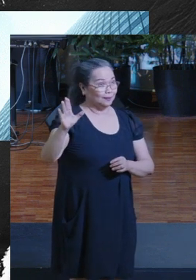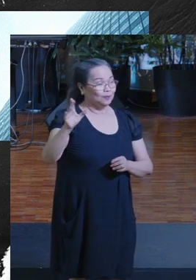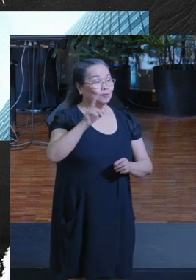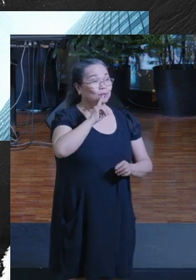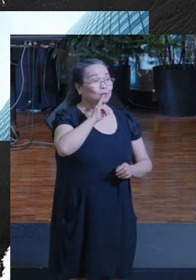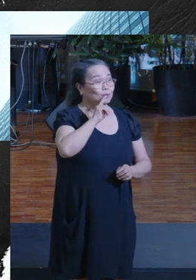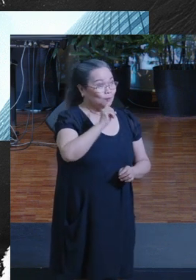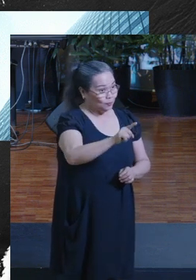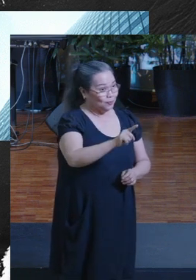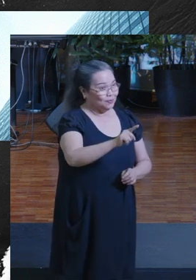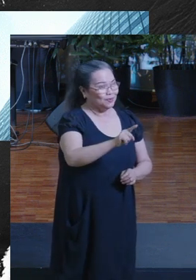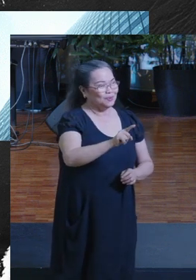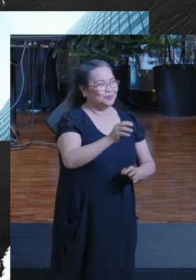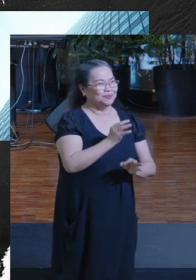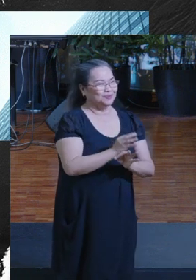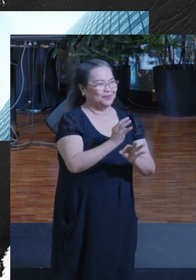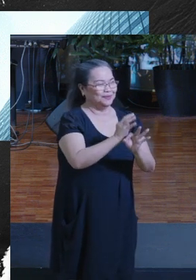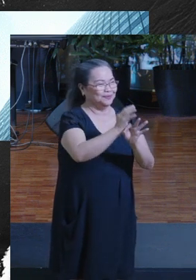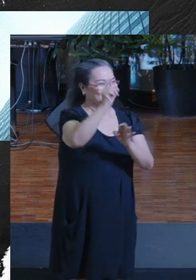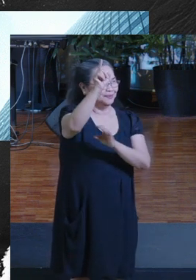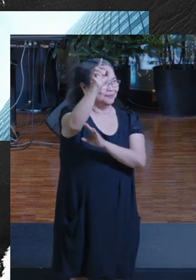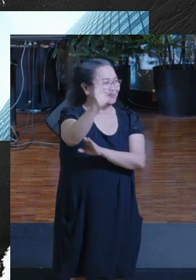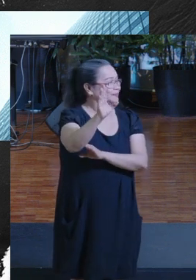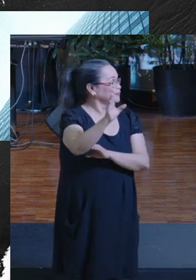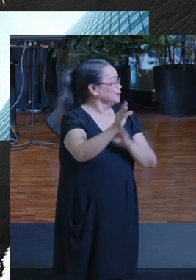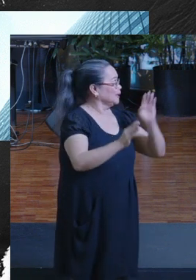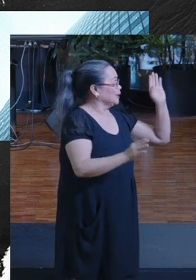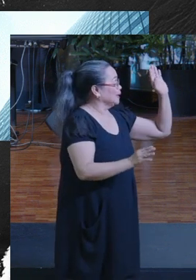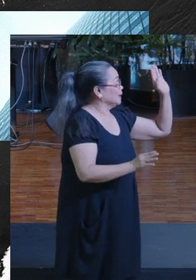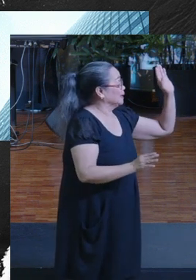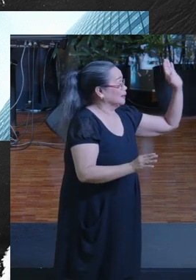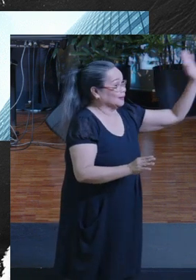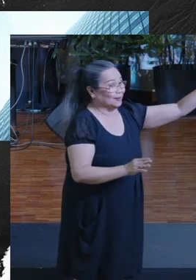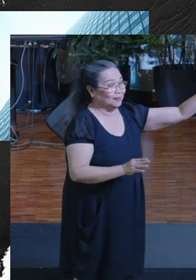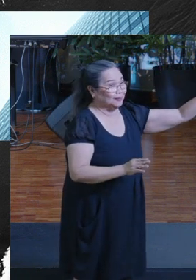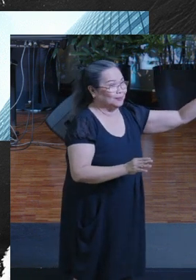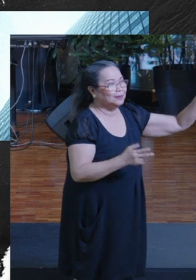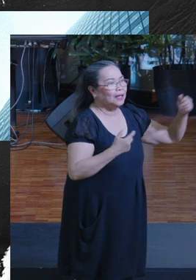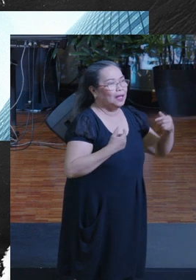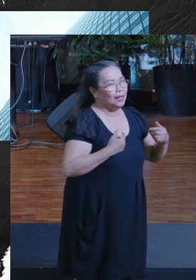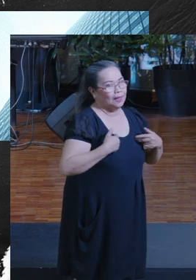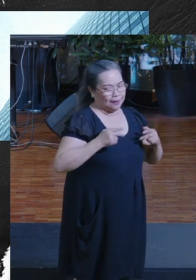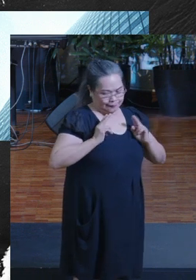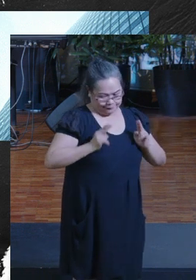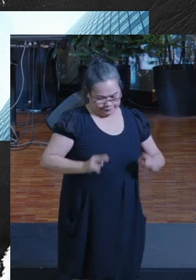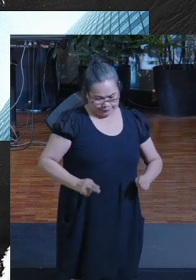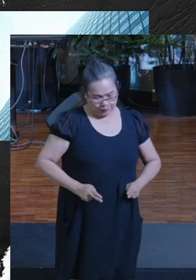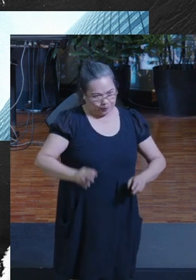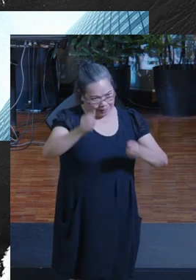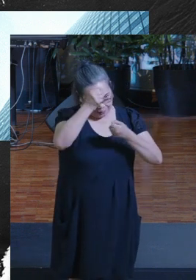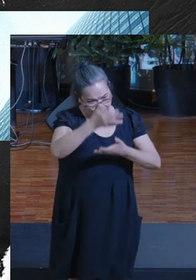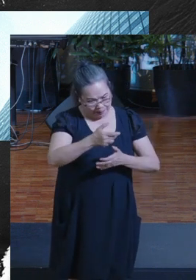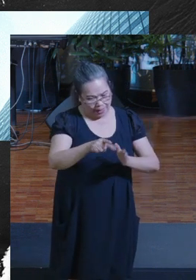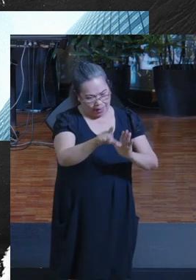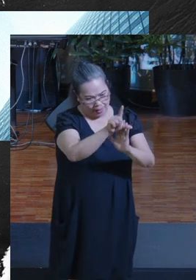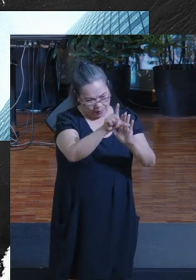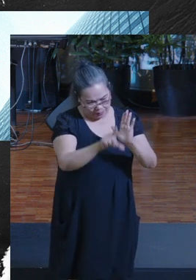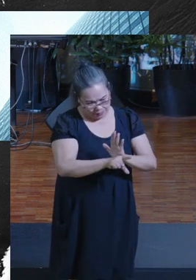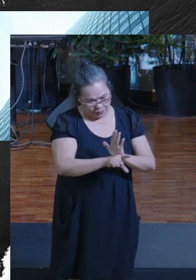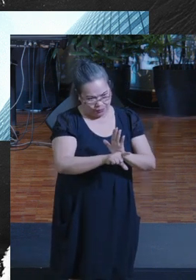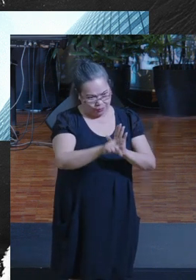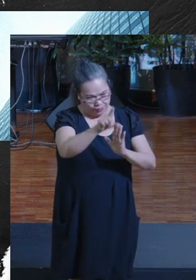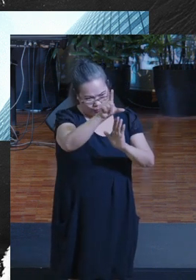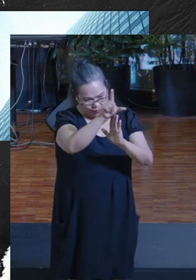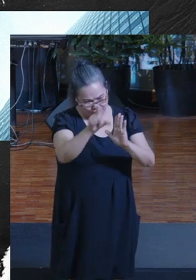tunay namang matapat. No? Ang Mosaic Covenant ay based on human compliance. No? Nagbigay